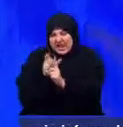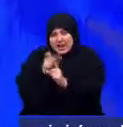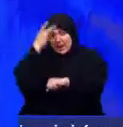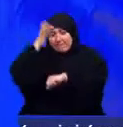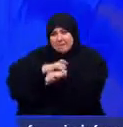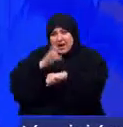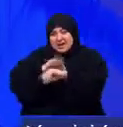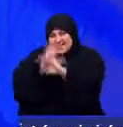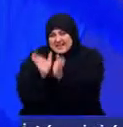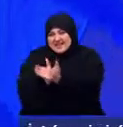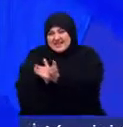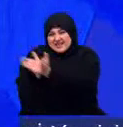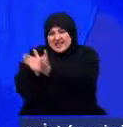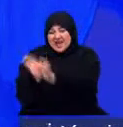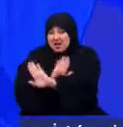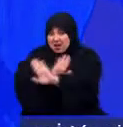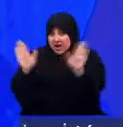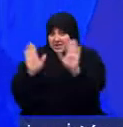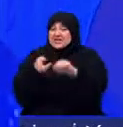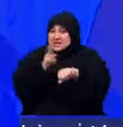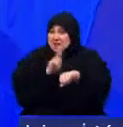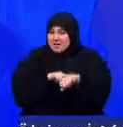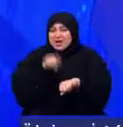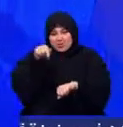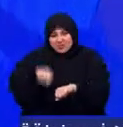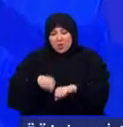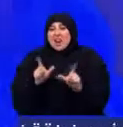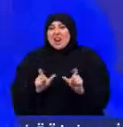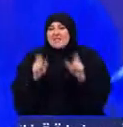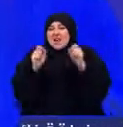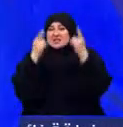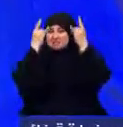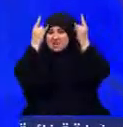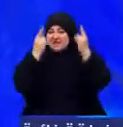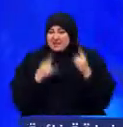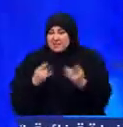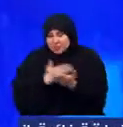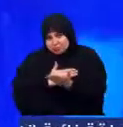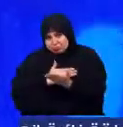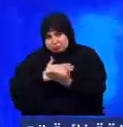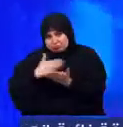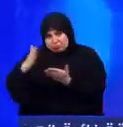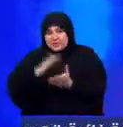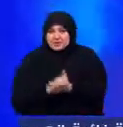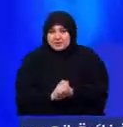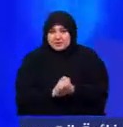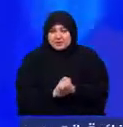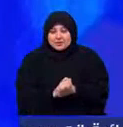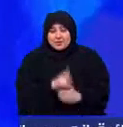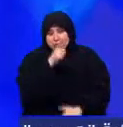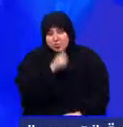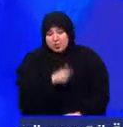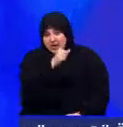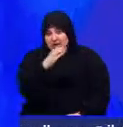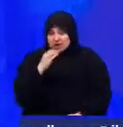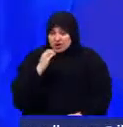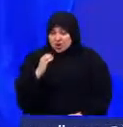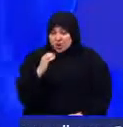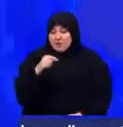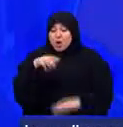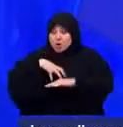المصابين وتعالجهم وبعدها تكون تقضيت على الفيروس 100%؟ أعتقد أن الحلول التي قامت بها الدول